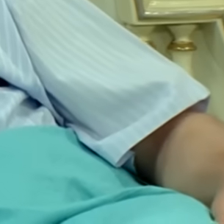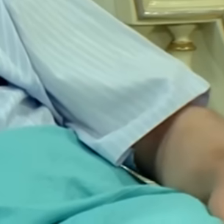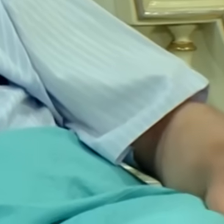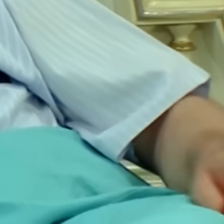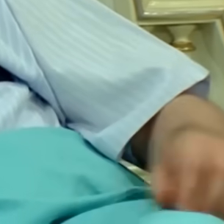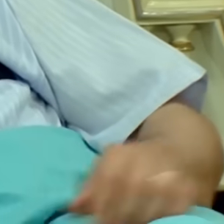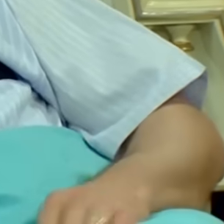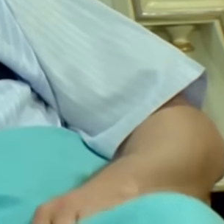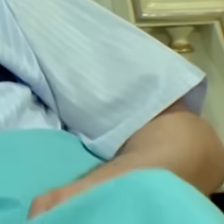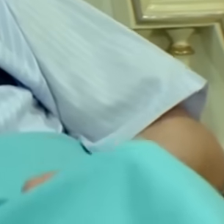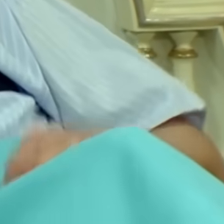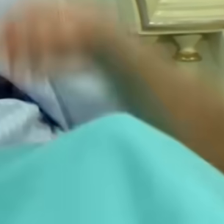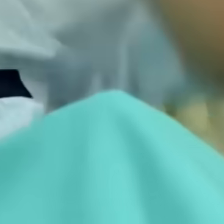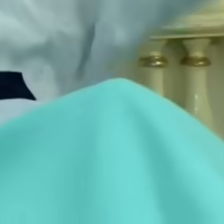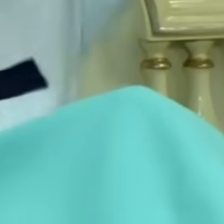yasladı.